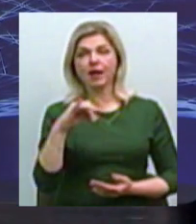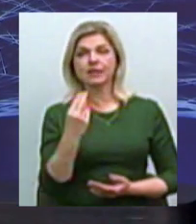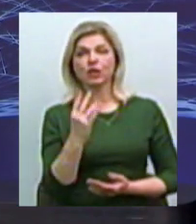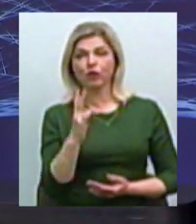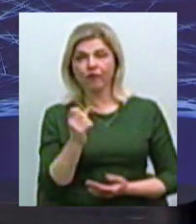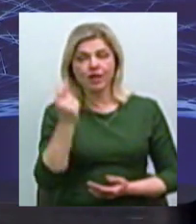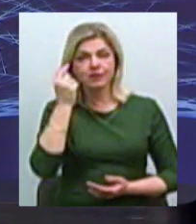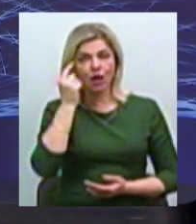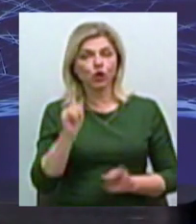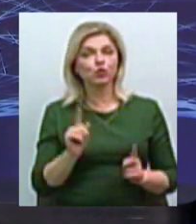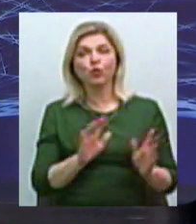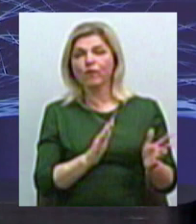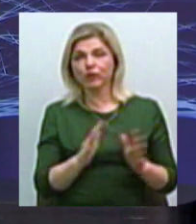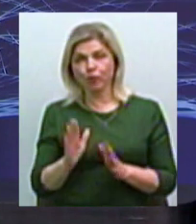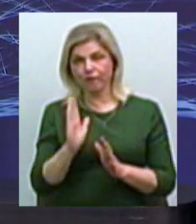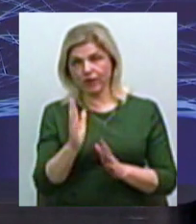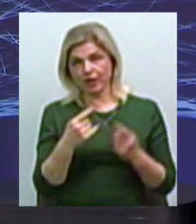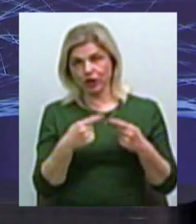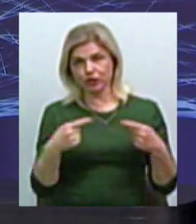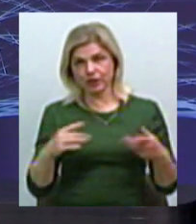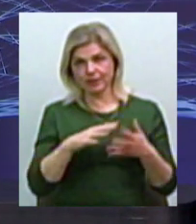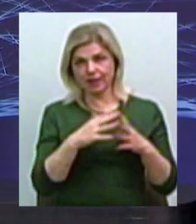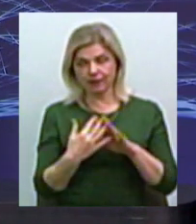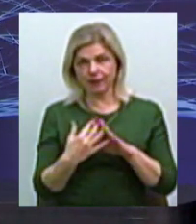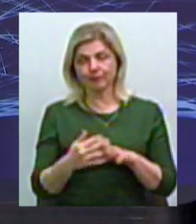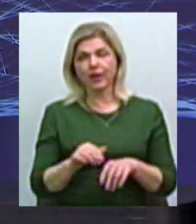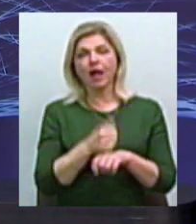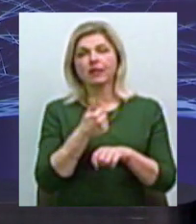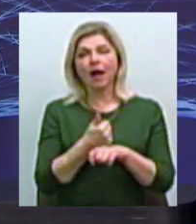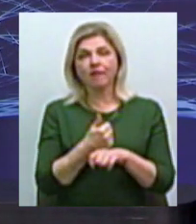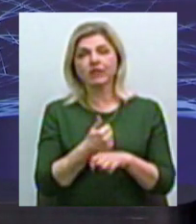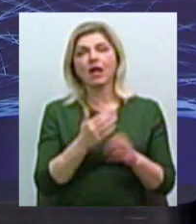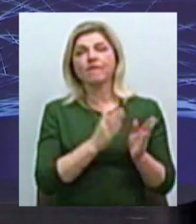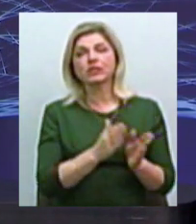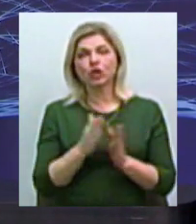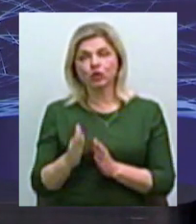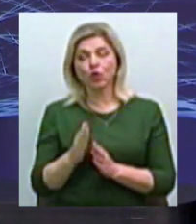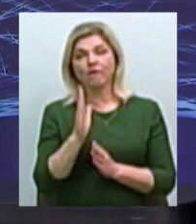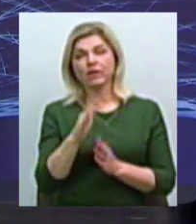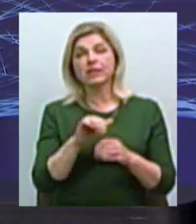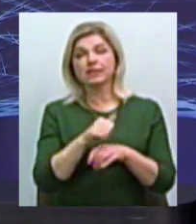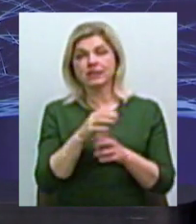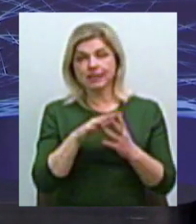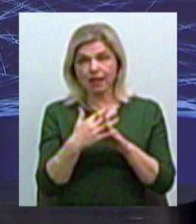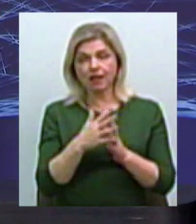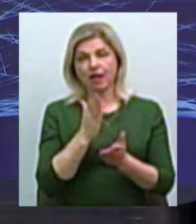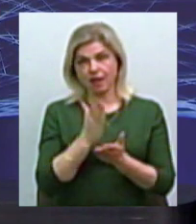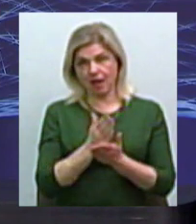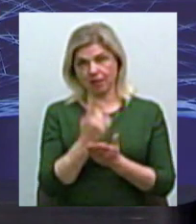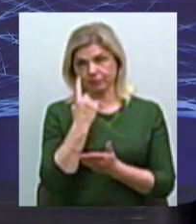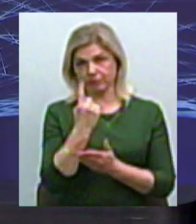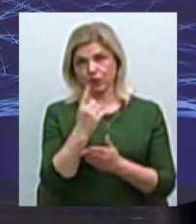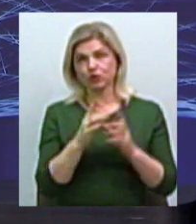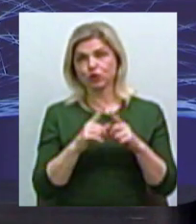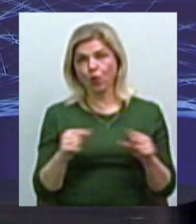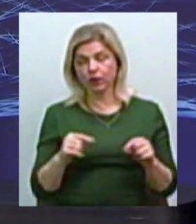селах. Оскільки ми розуміли, що головними інституціями на всіх селах є школи, і була така ідея, щоб реально